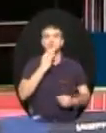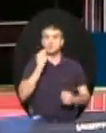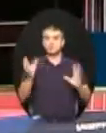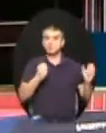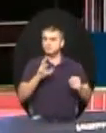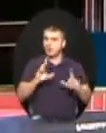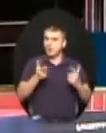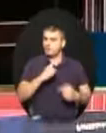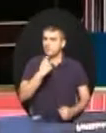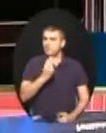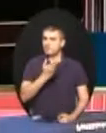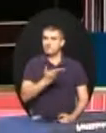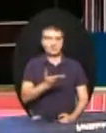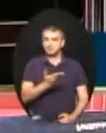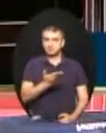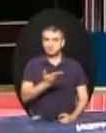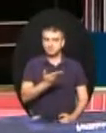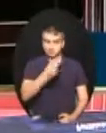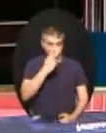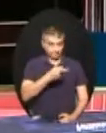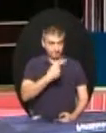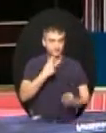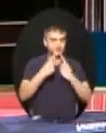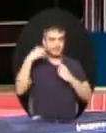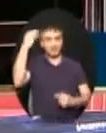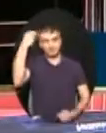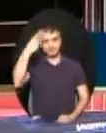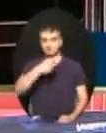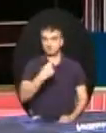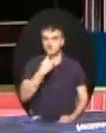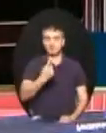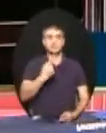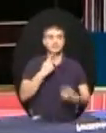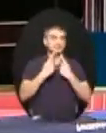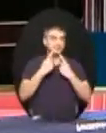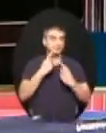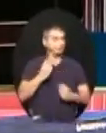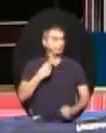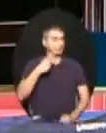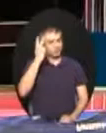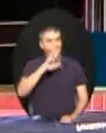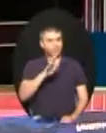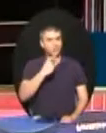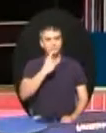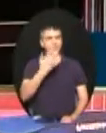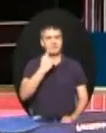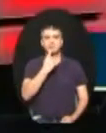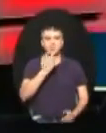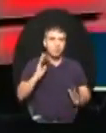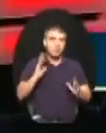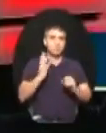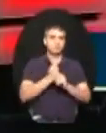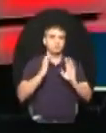יהודים, אז למה לומר את הדברים האלה? הרי מן הסתם השיח הפלסטיני, זאת אומרת השיח נניח שהייתה פה התבטאות לא